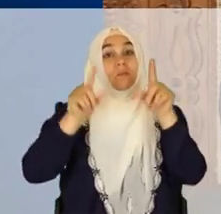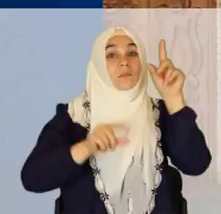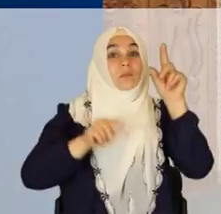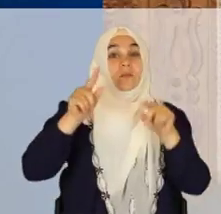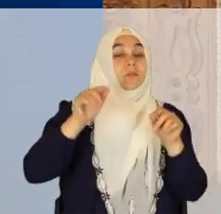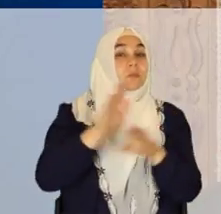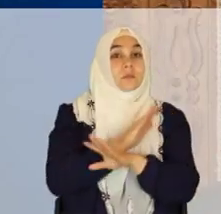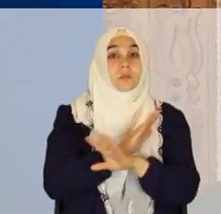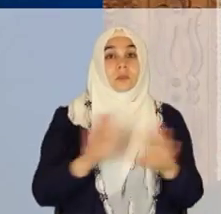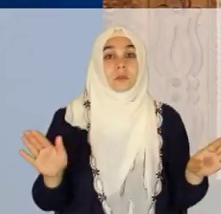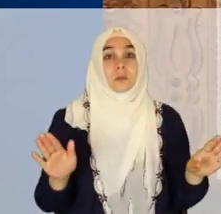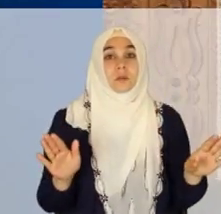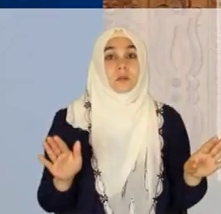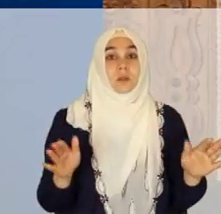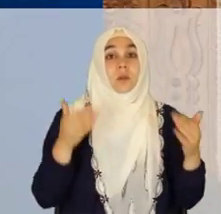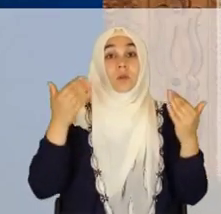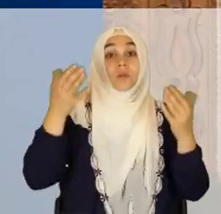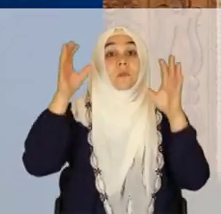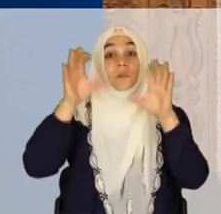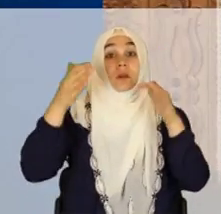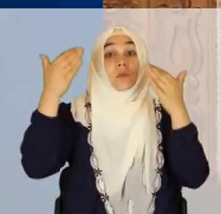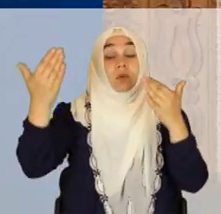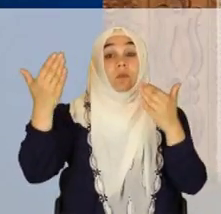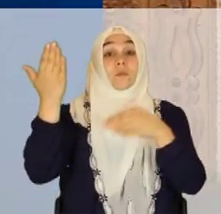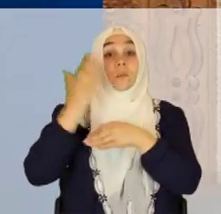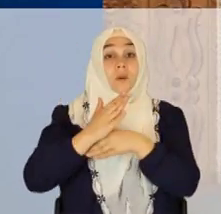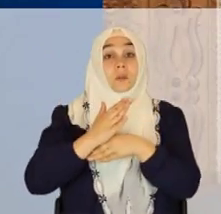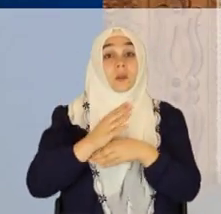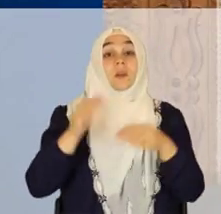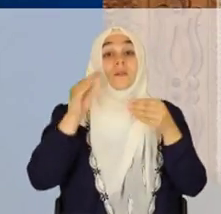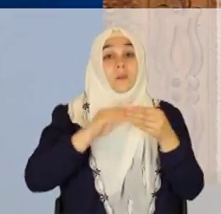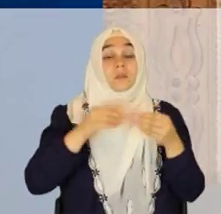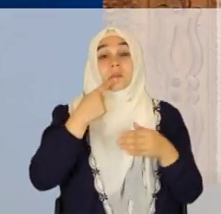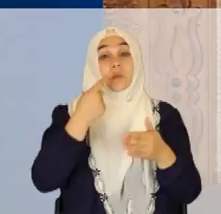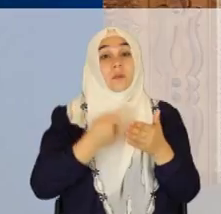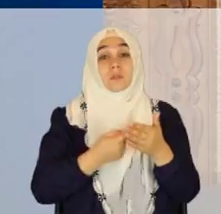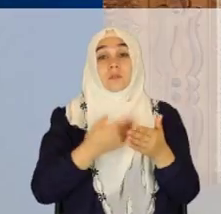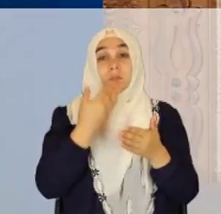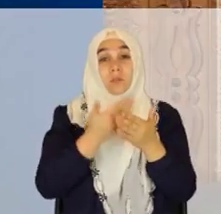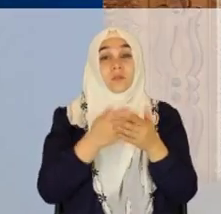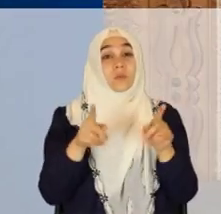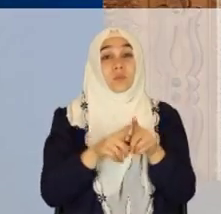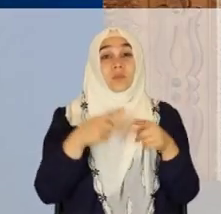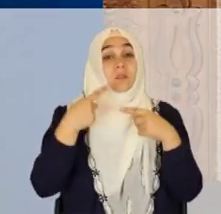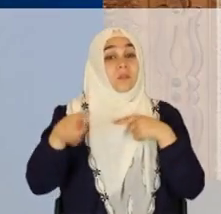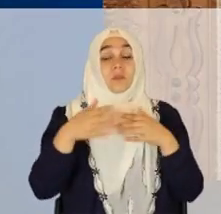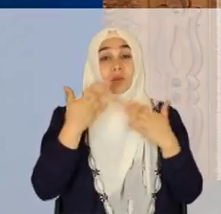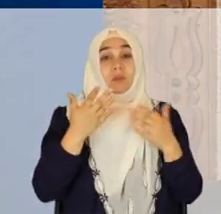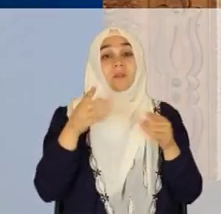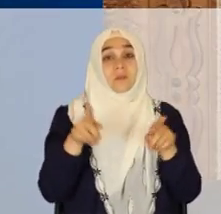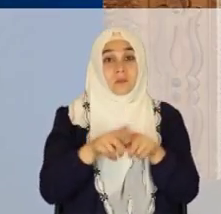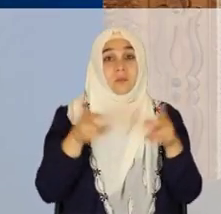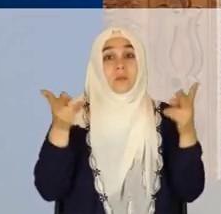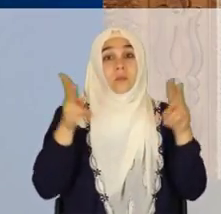mutlaqo. Bu shariatning hukmi. Uni takror-takror so'raganman, o'zgarib qolmaydi. Turadi shu